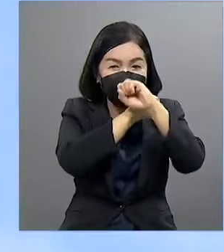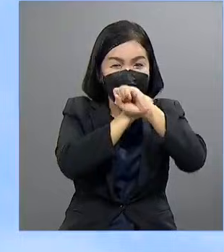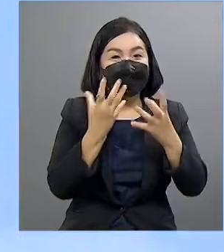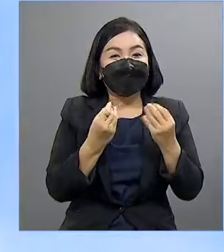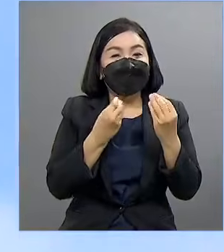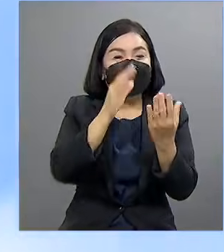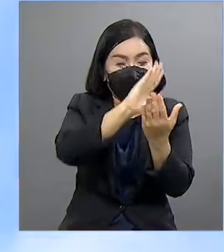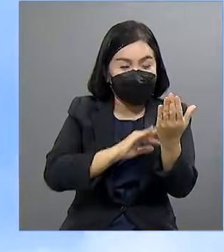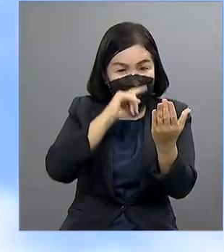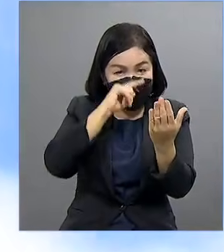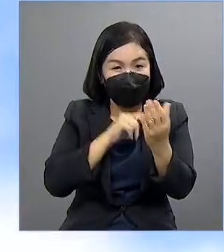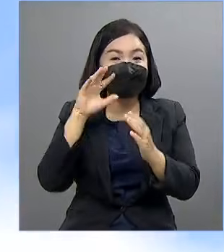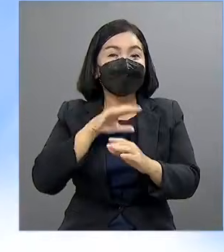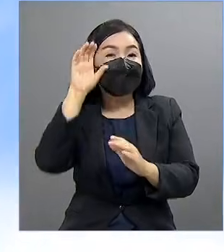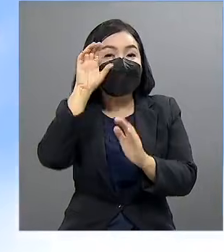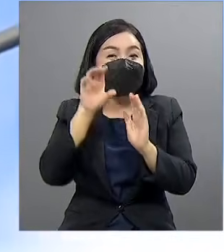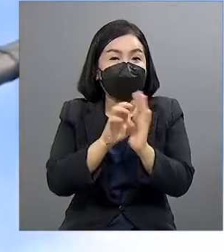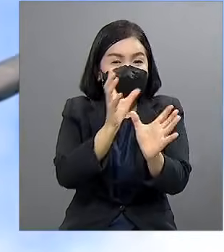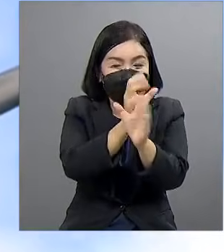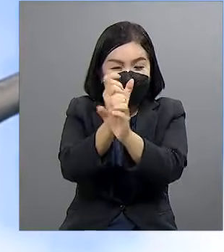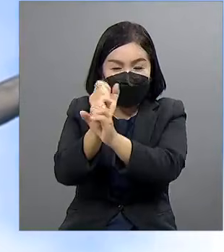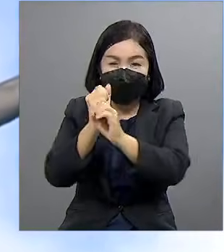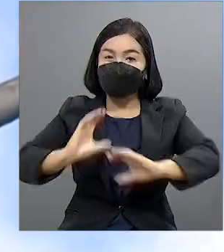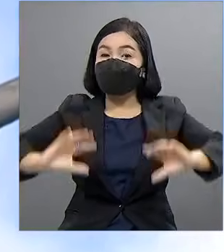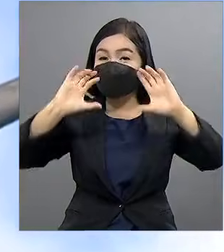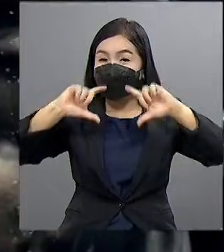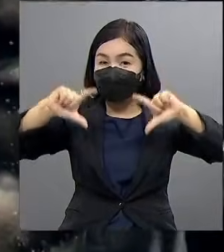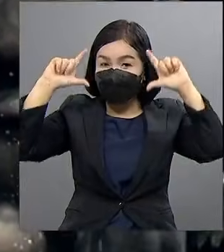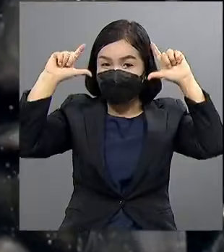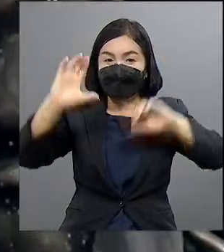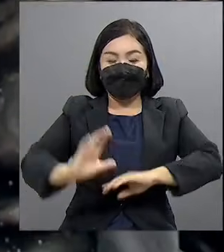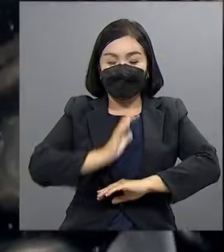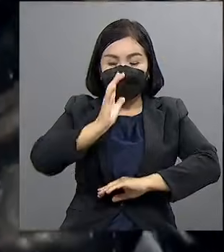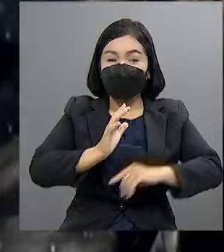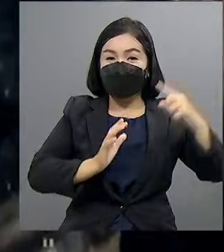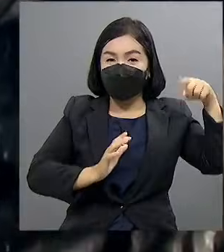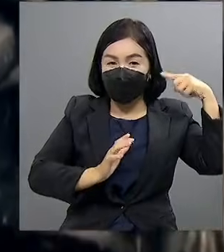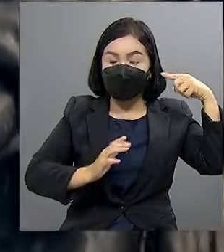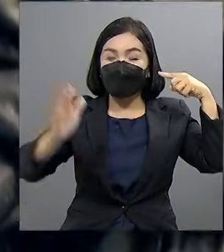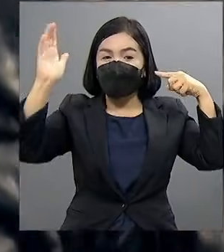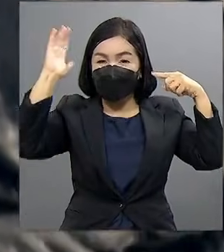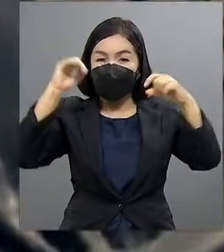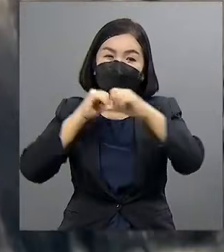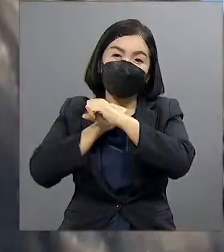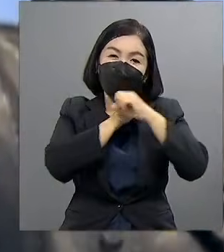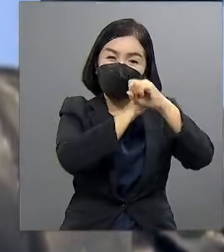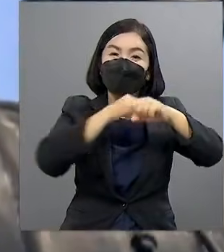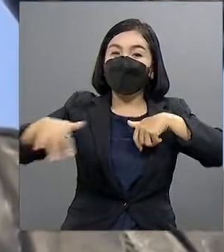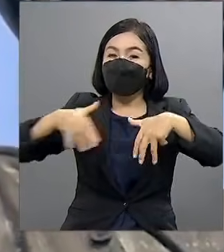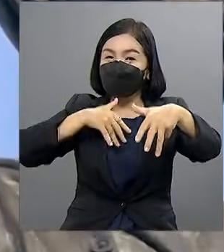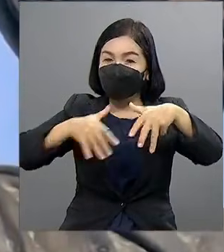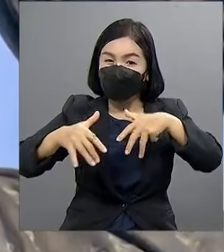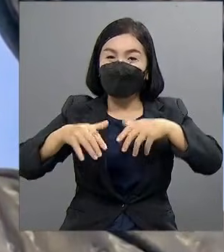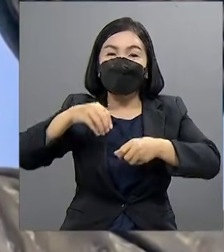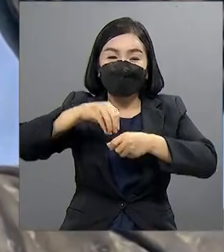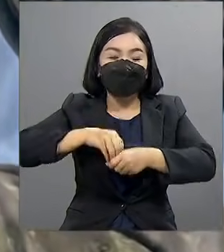รีย์ที่สร้างเป็นเกียรติประวัติให้แก่วีรบุรุษและวีรสตรีที่ปกป้องหมู่บ้านจนเกิดเป็นตำนานถึงทุกวันนี้โดย